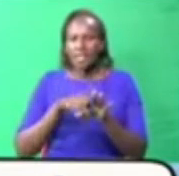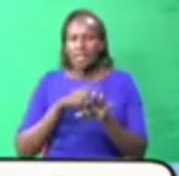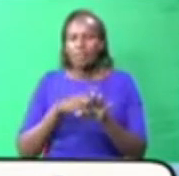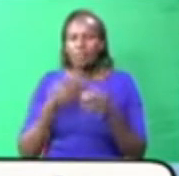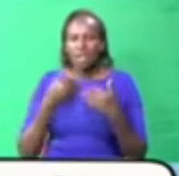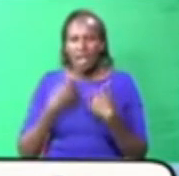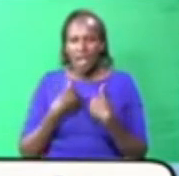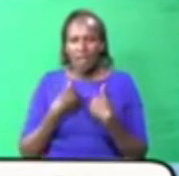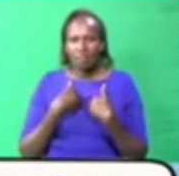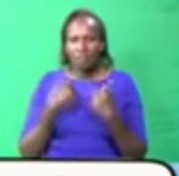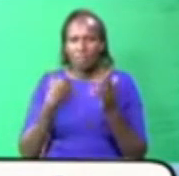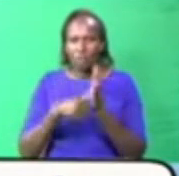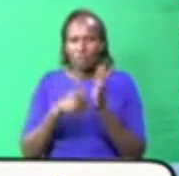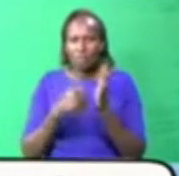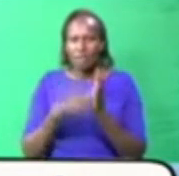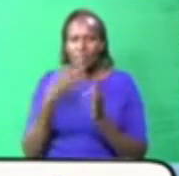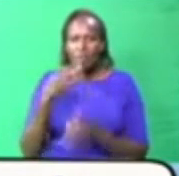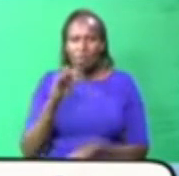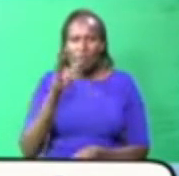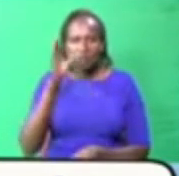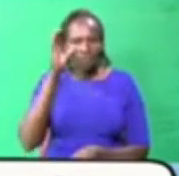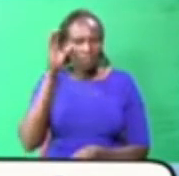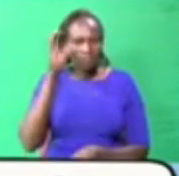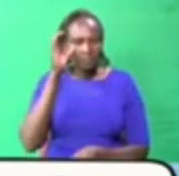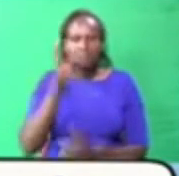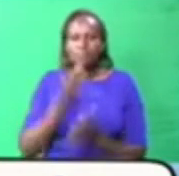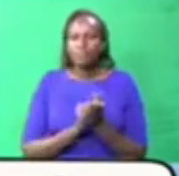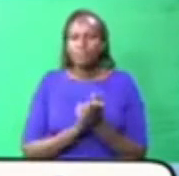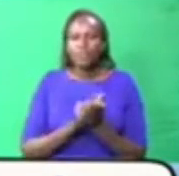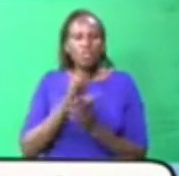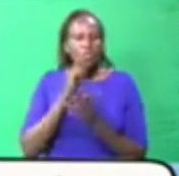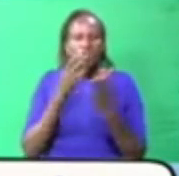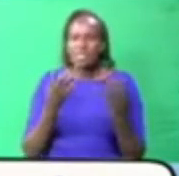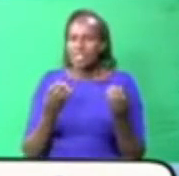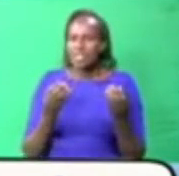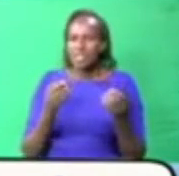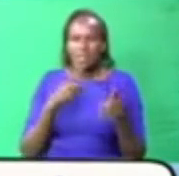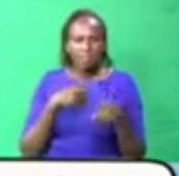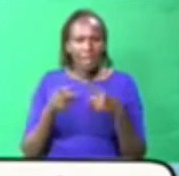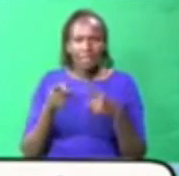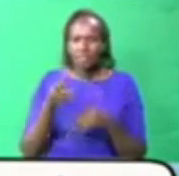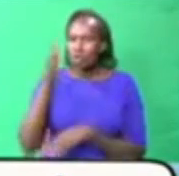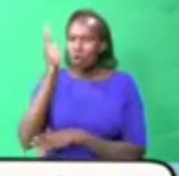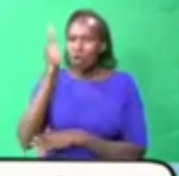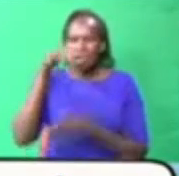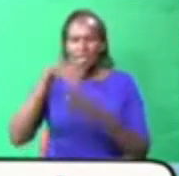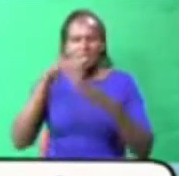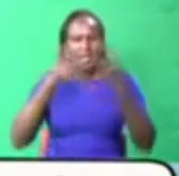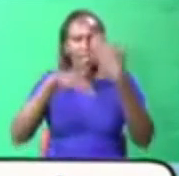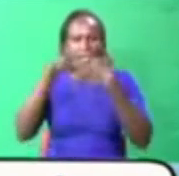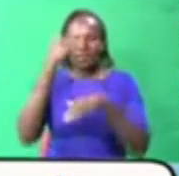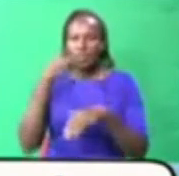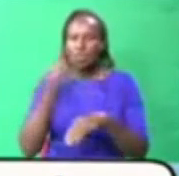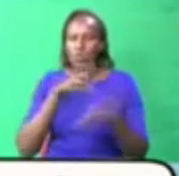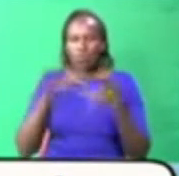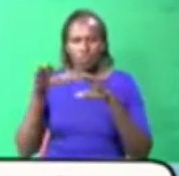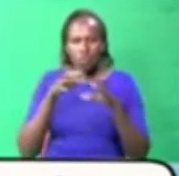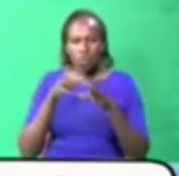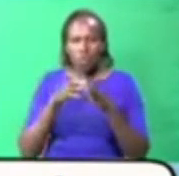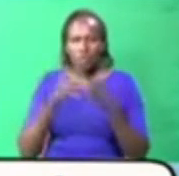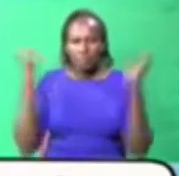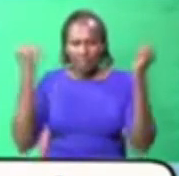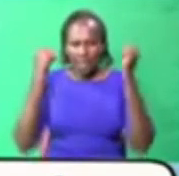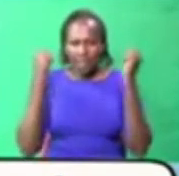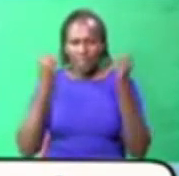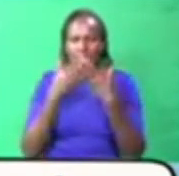la COVID-19. Mambo najua hajakuwa rahisi, lakini kuna Mungu mbinguni atendaye mambo makuu yapitayo